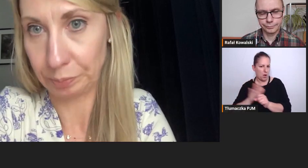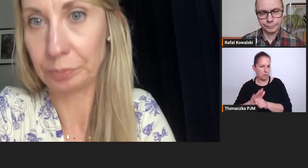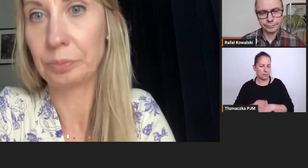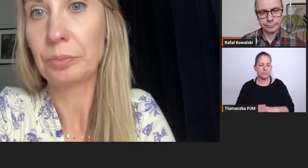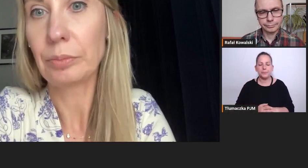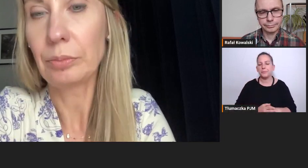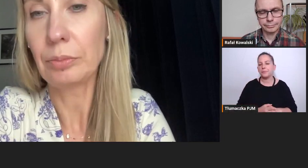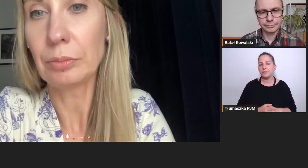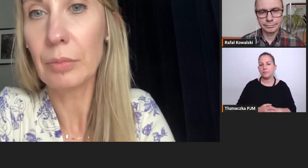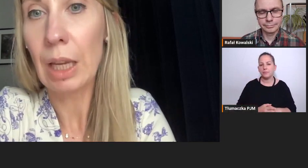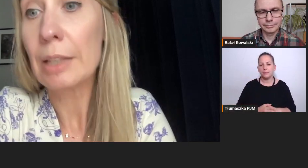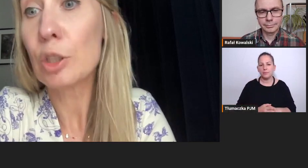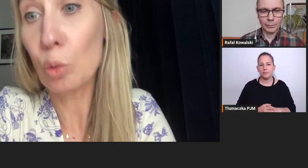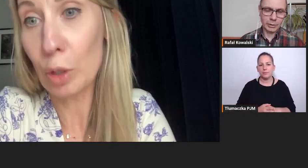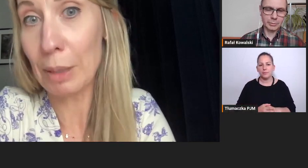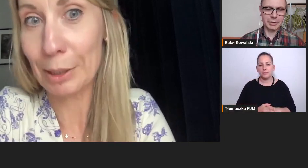dopisać.